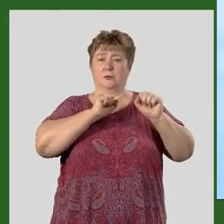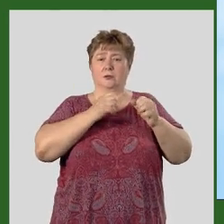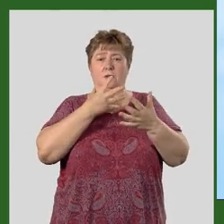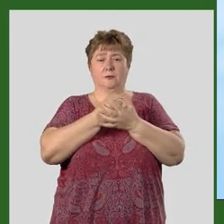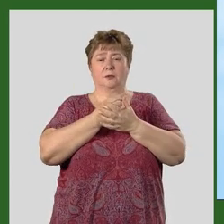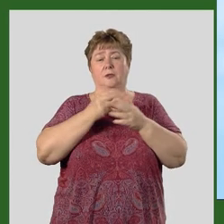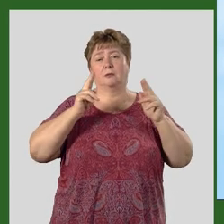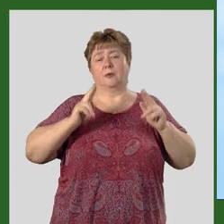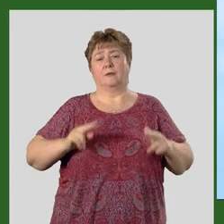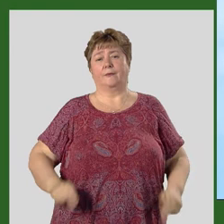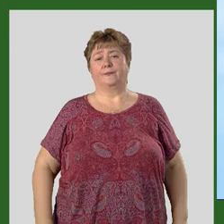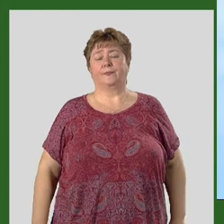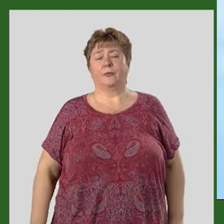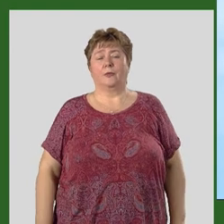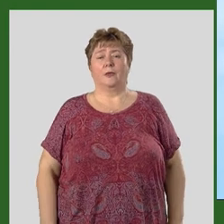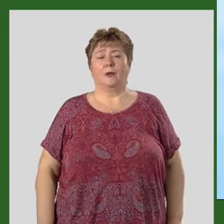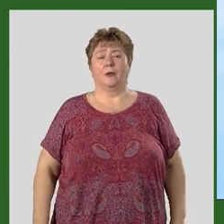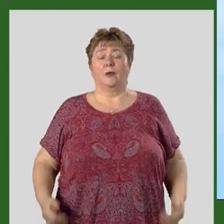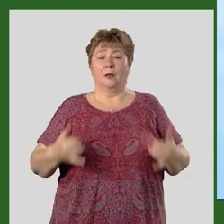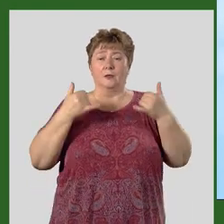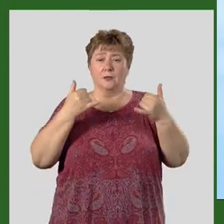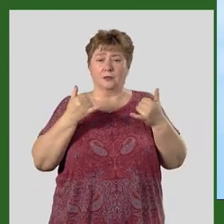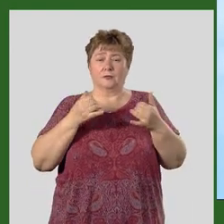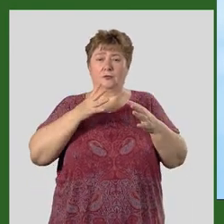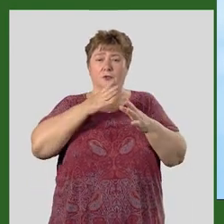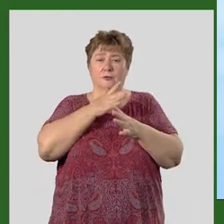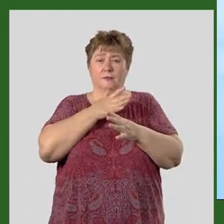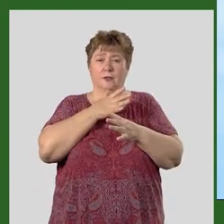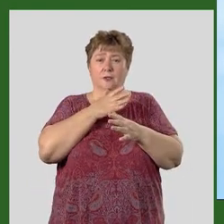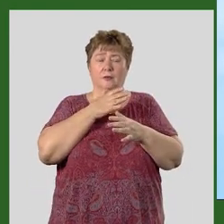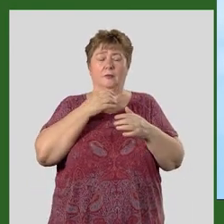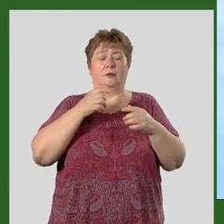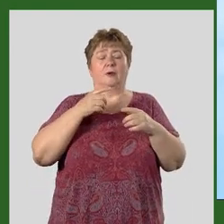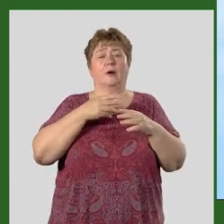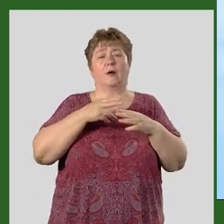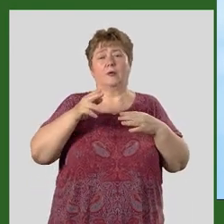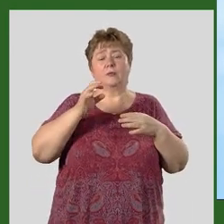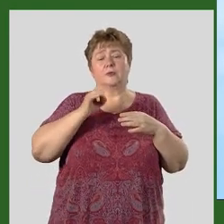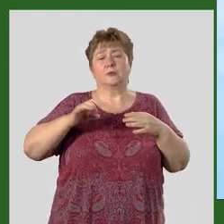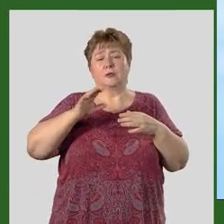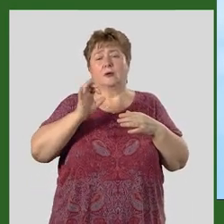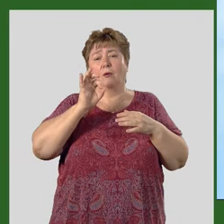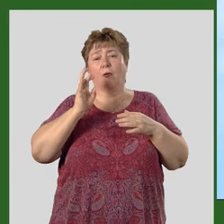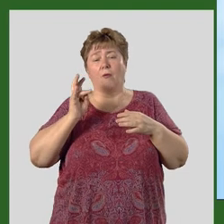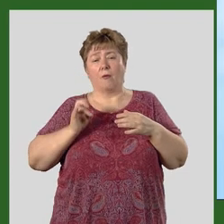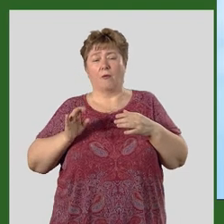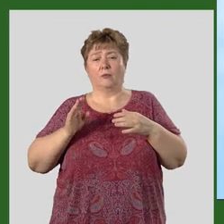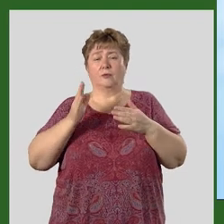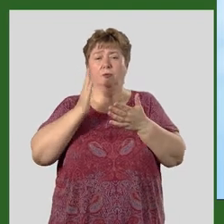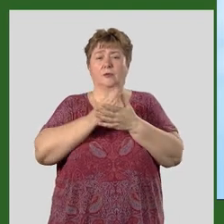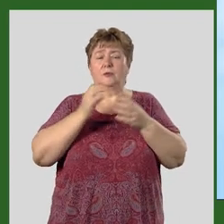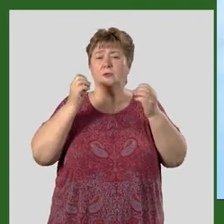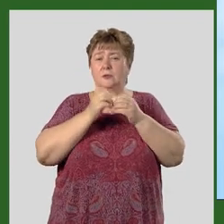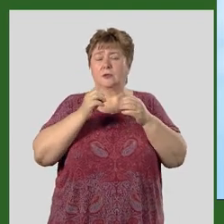отстаивать. Итак, на сегодняшний момент, кроме стран-членов ООН, существует